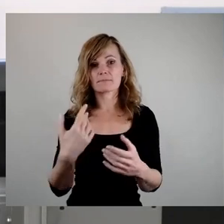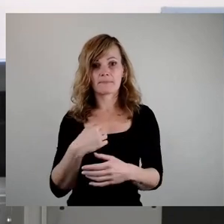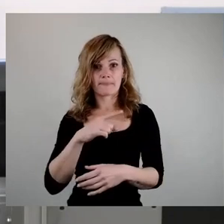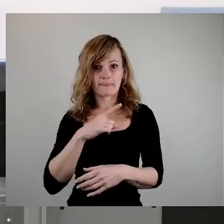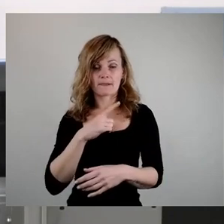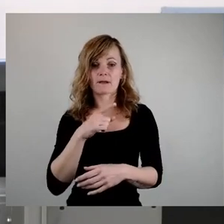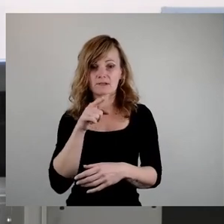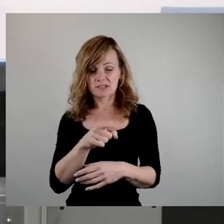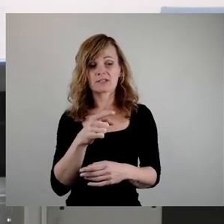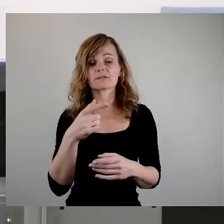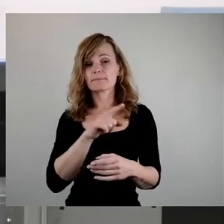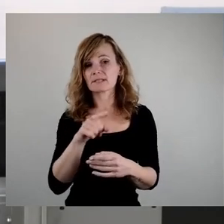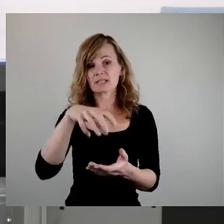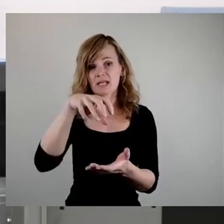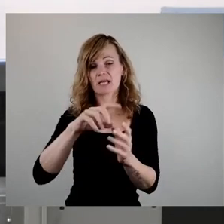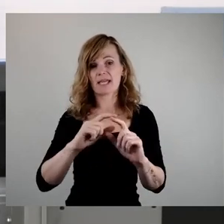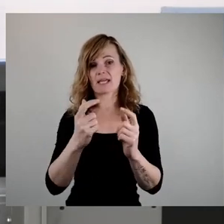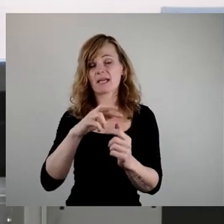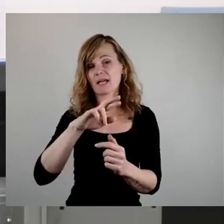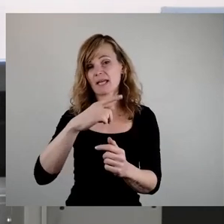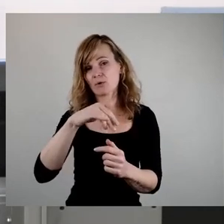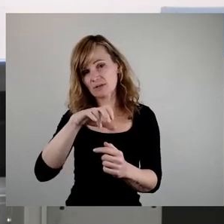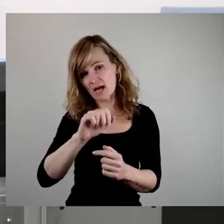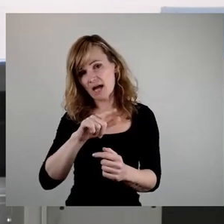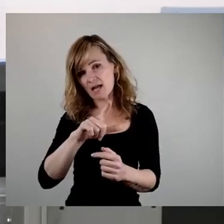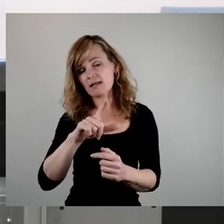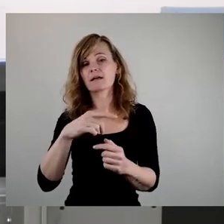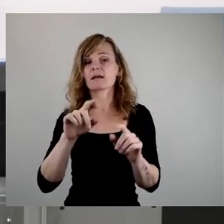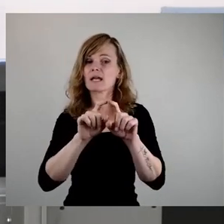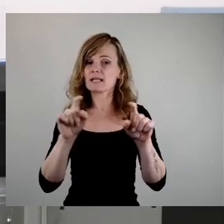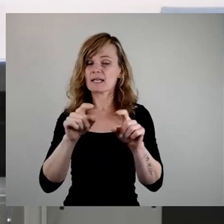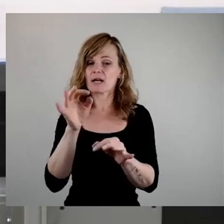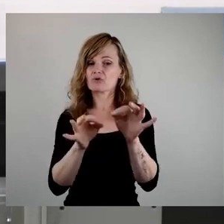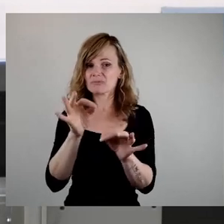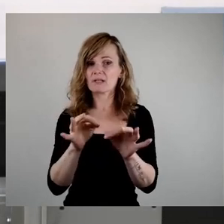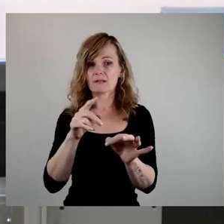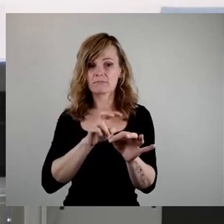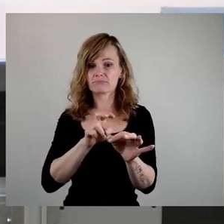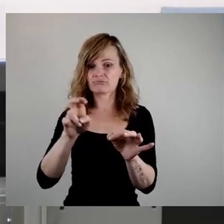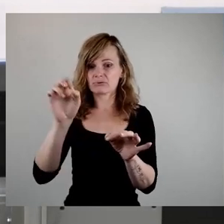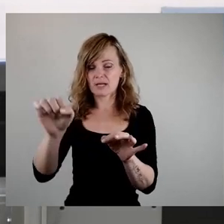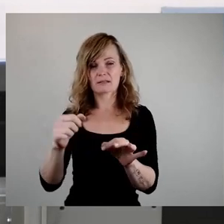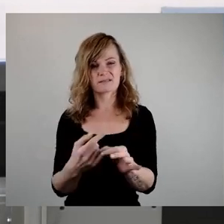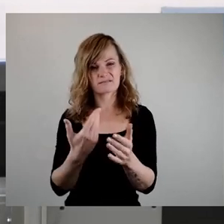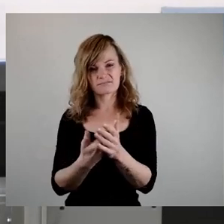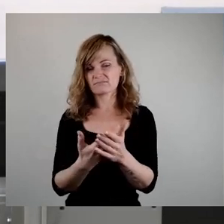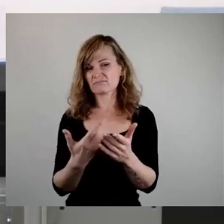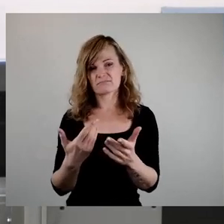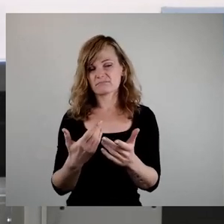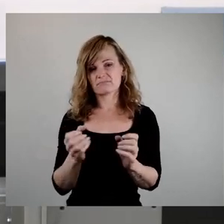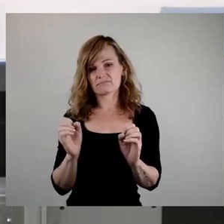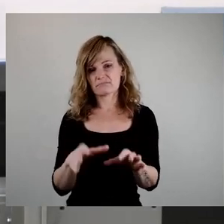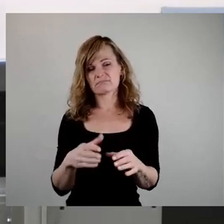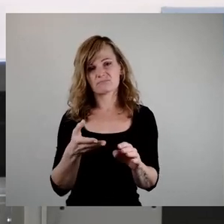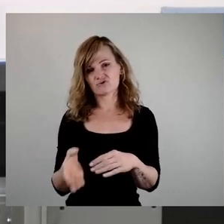Regionalliga da und das ist dann wirklich dann Potenzial da gewesen, dann, was einfach nicht genutzt worden ist dann und das im Prinzip dann auch durch die Ablehnung dann der